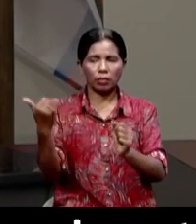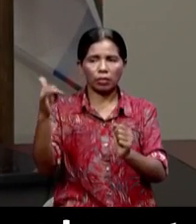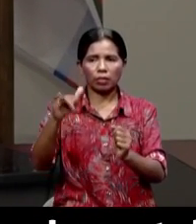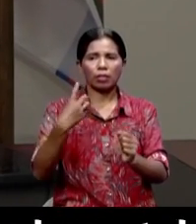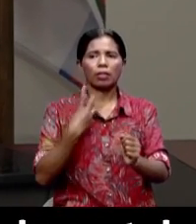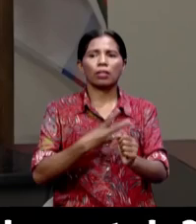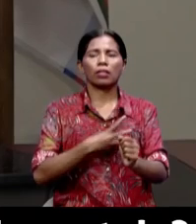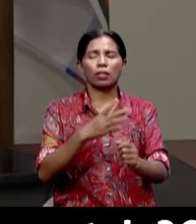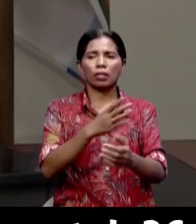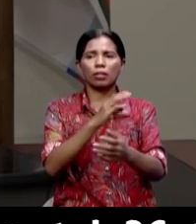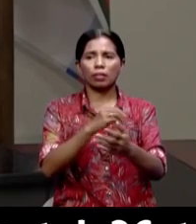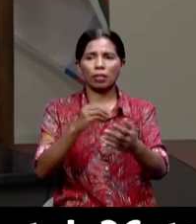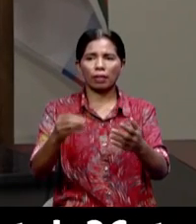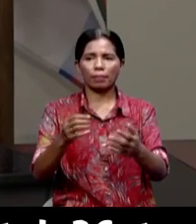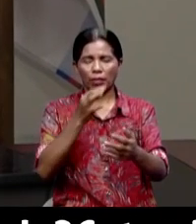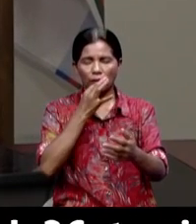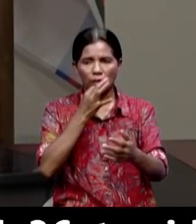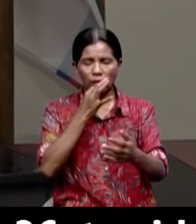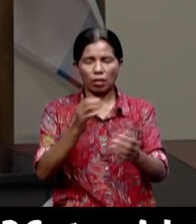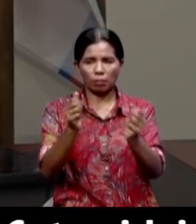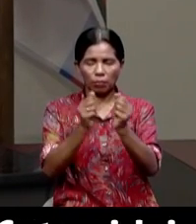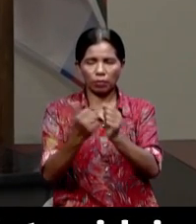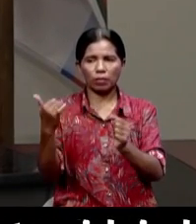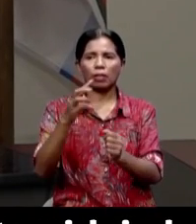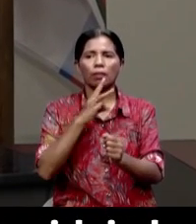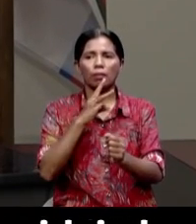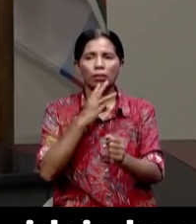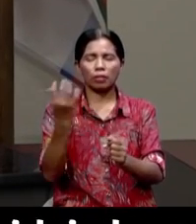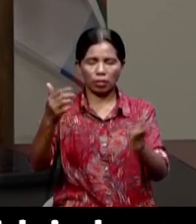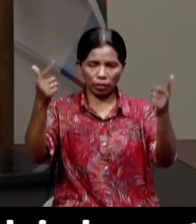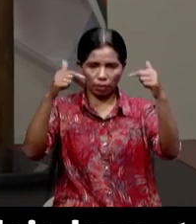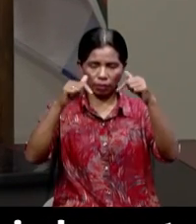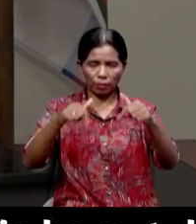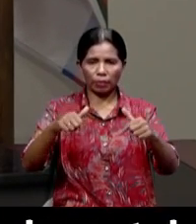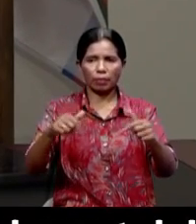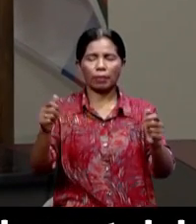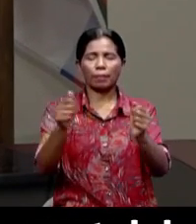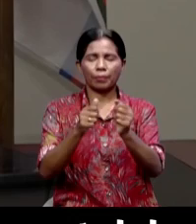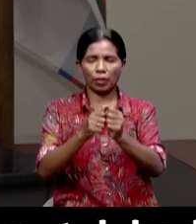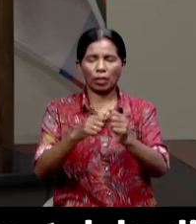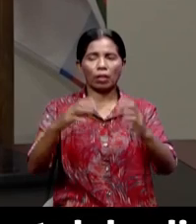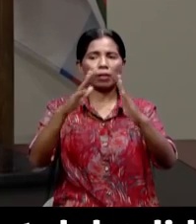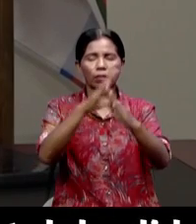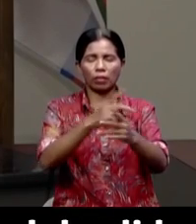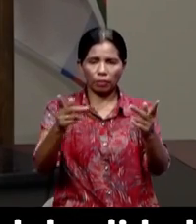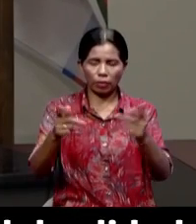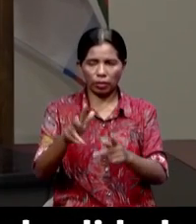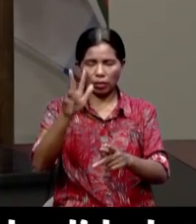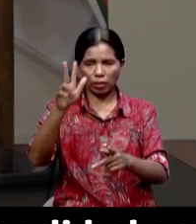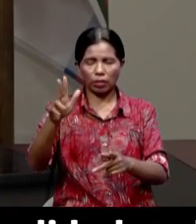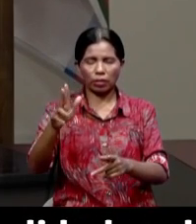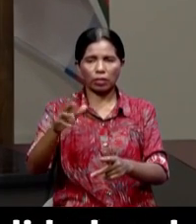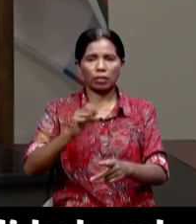itu kuliah logistik ringan né asa han ringan rumah acompanhar se rabe durante se mai pois ia cantonamento e fatin tolo ia kas